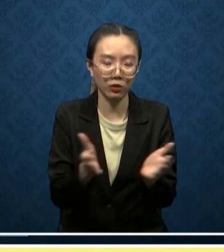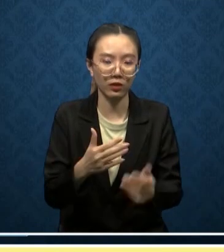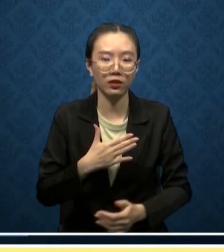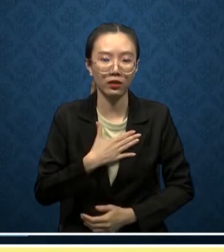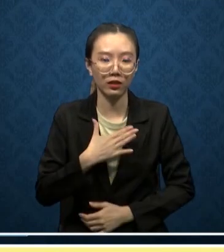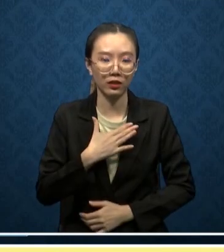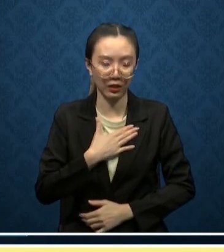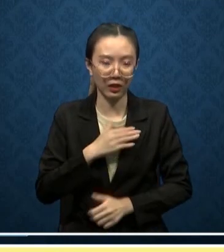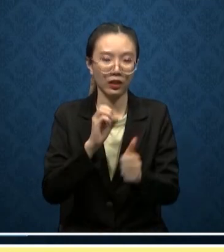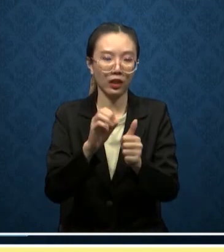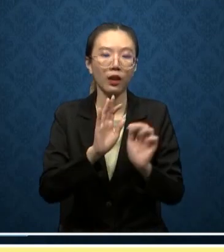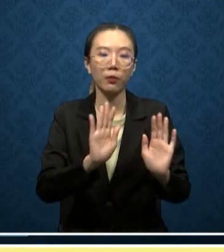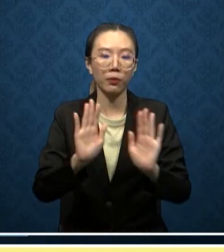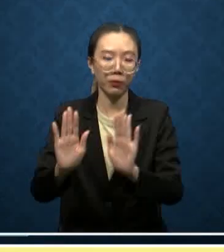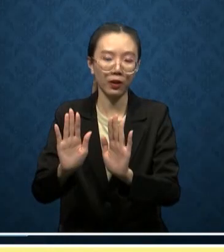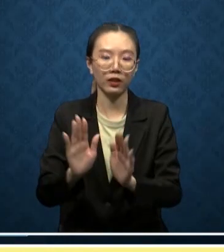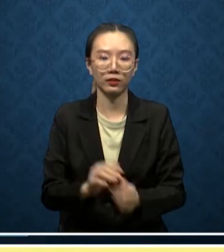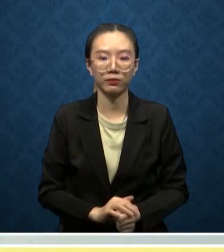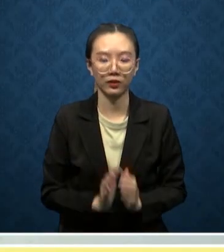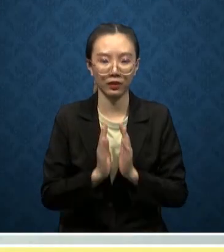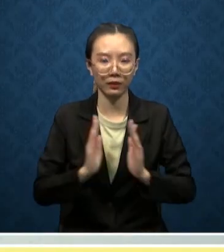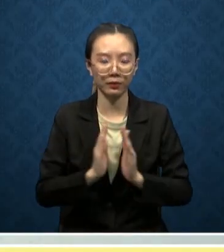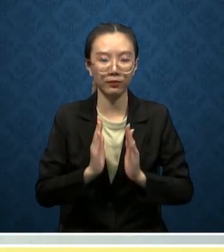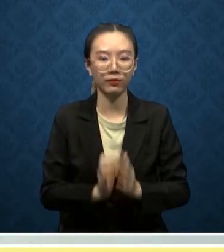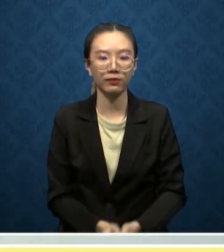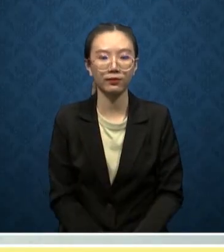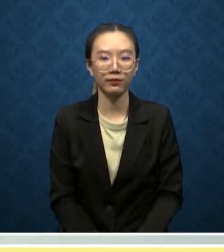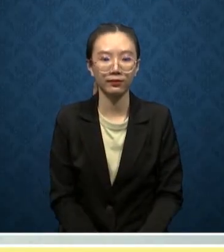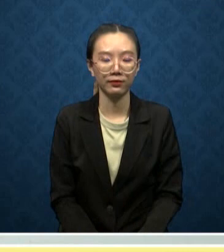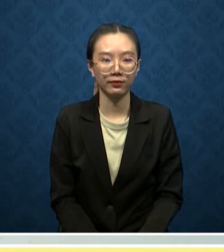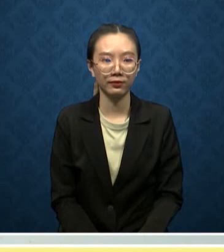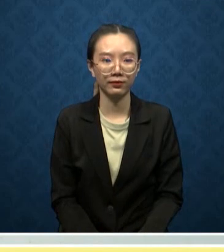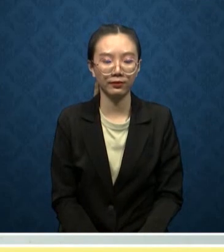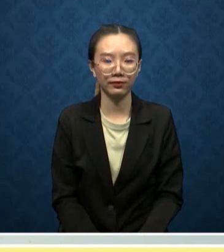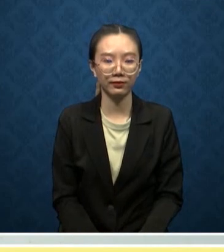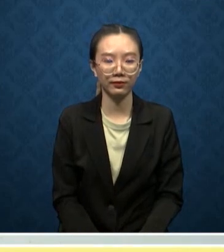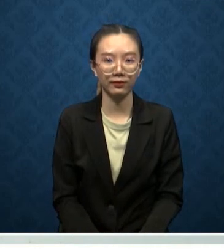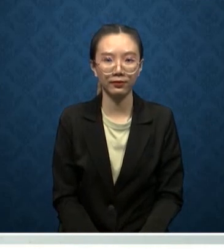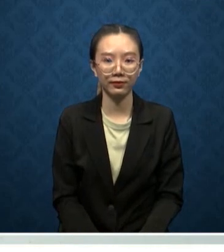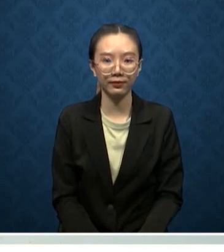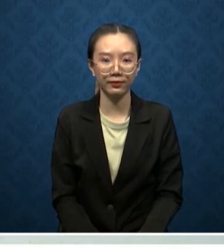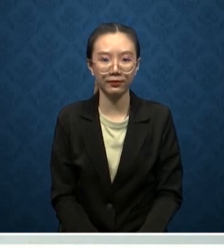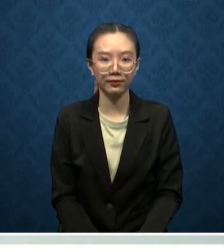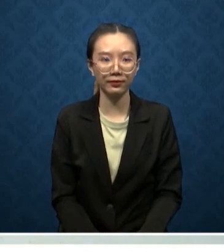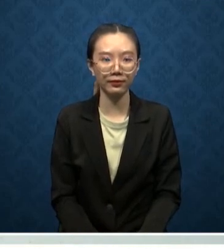ประเด็นไว้เพื่อที่จะนำไปพิจารณาต่อไปครับขอบคุณท่านประธานครับขอบคุณท่านสมชายชาอลงก